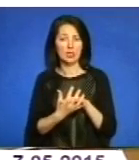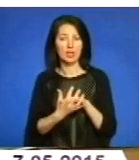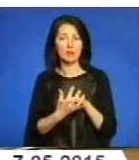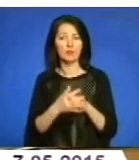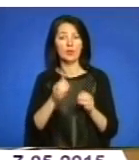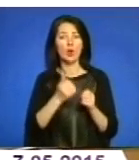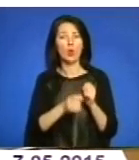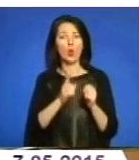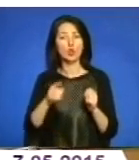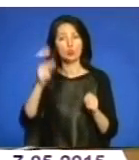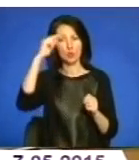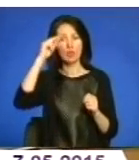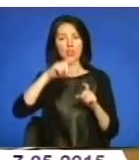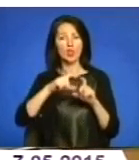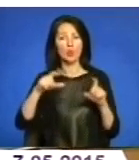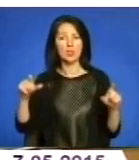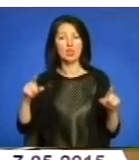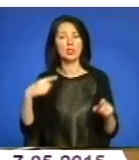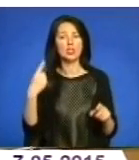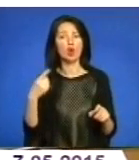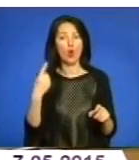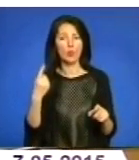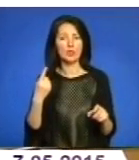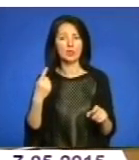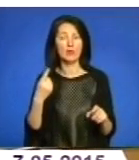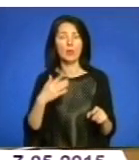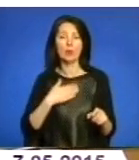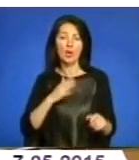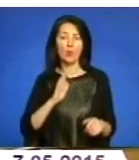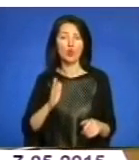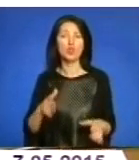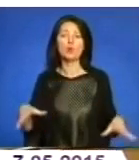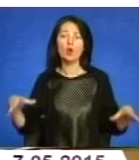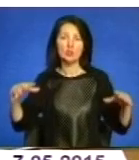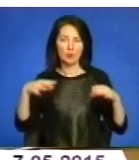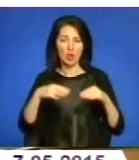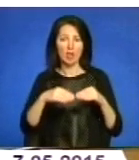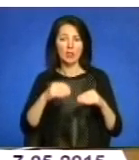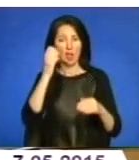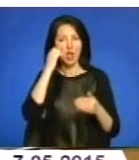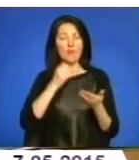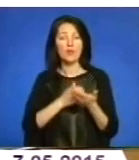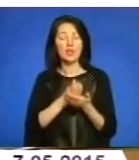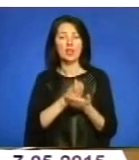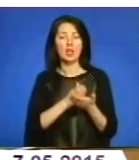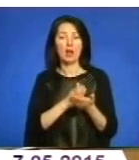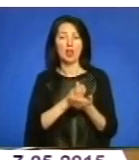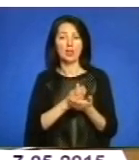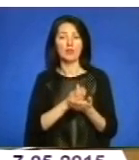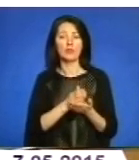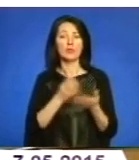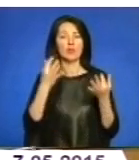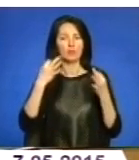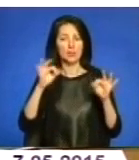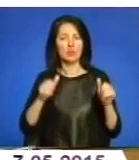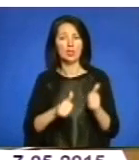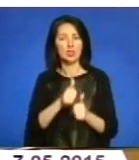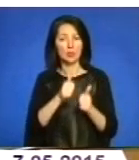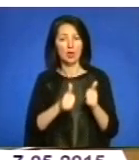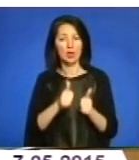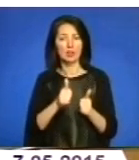і в кожному навчальному закладі області ми будемо збирати ветеранів визвольних